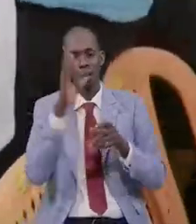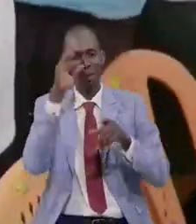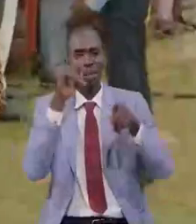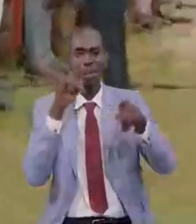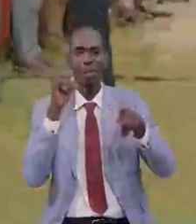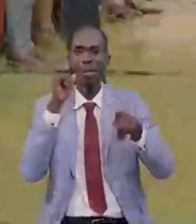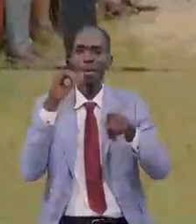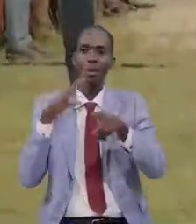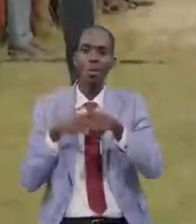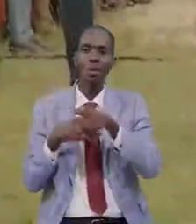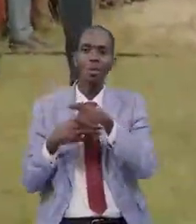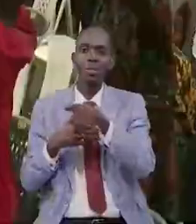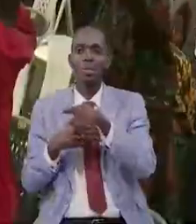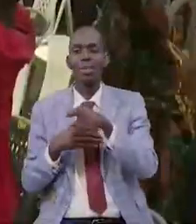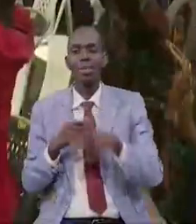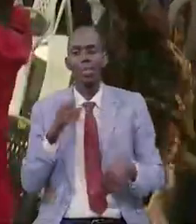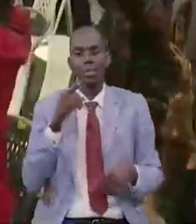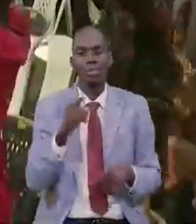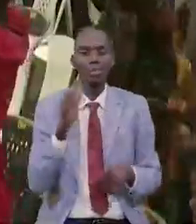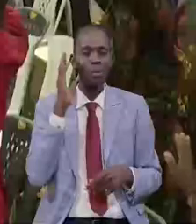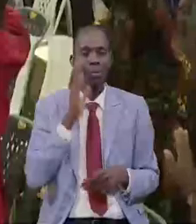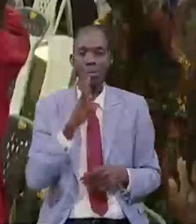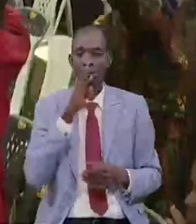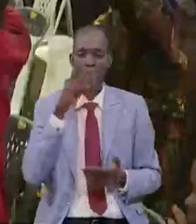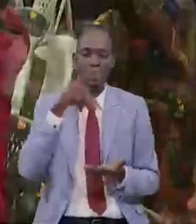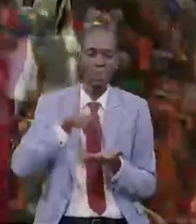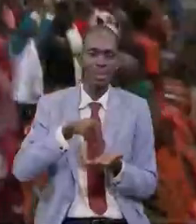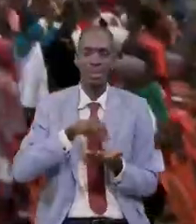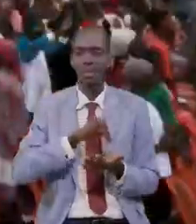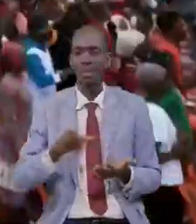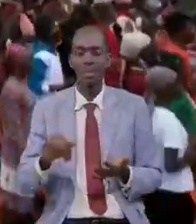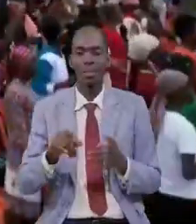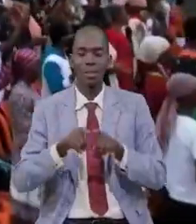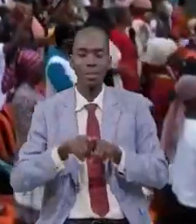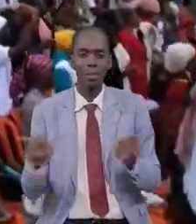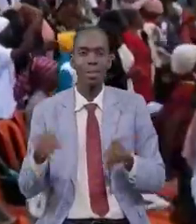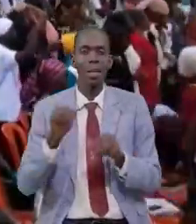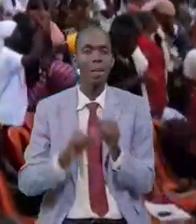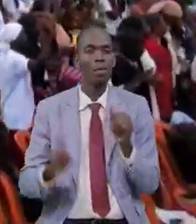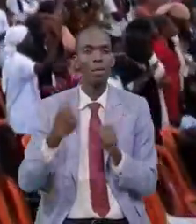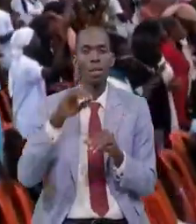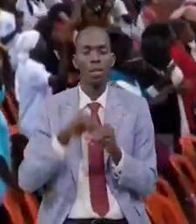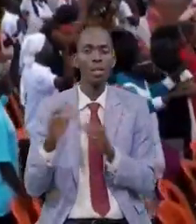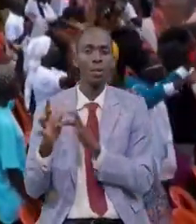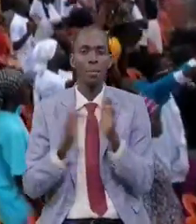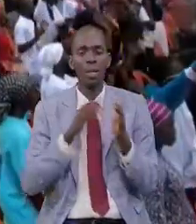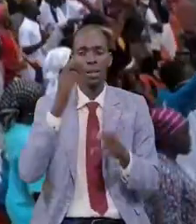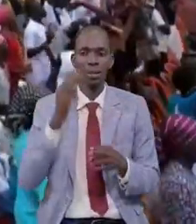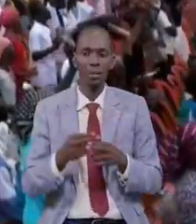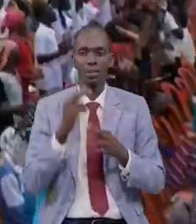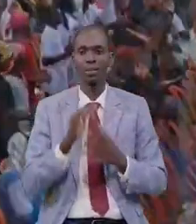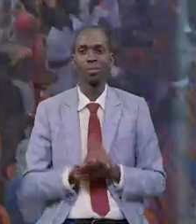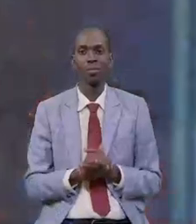oh regardez les là-bas vous allez tenir vous allez vous distinguer partout vous irez au nom de Jésus